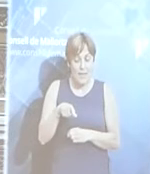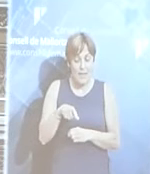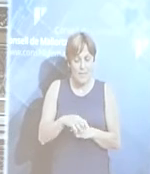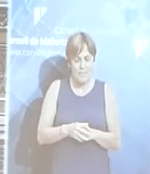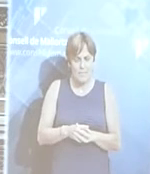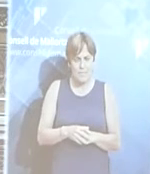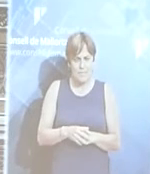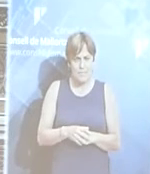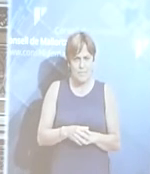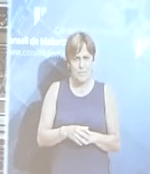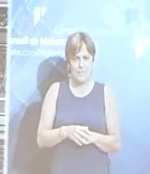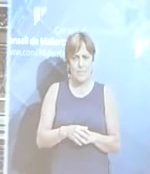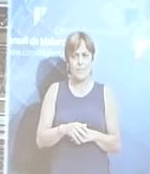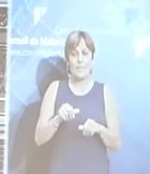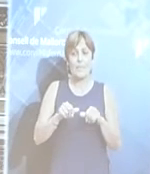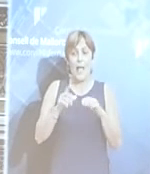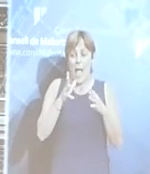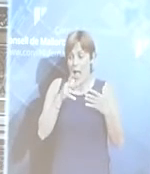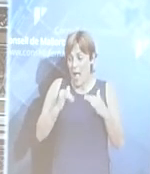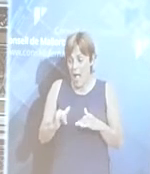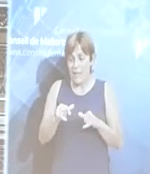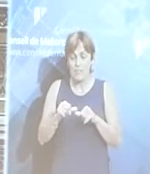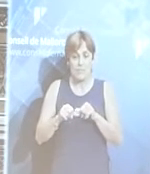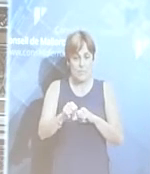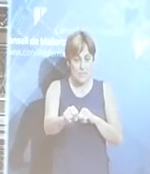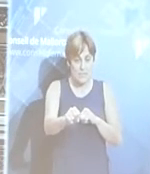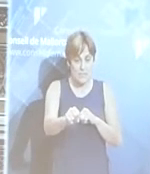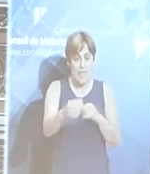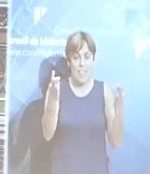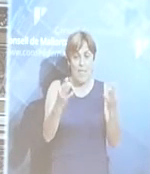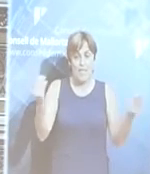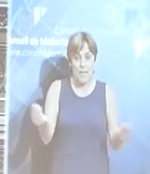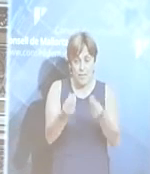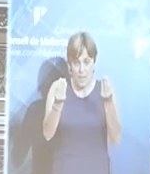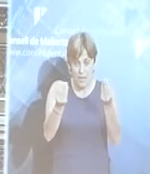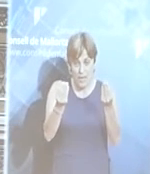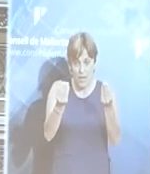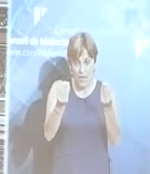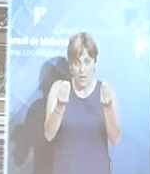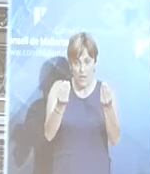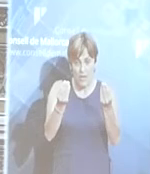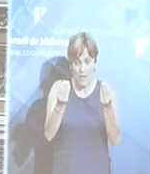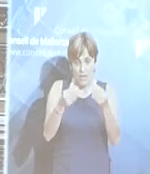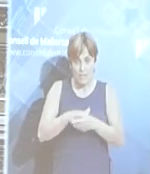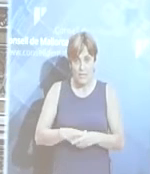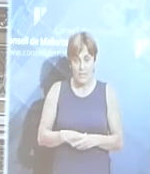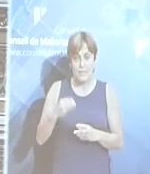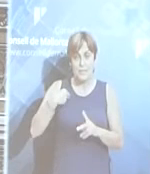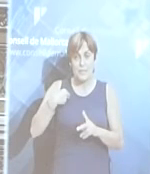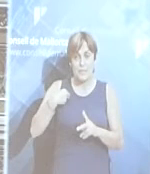baix que tenim, és el que a partir d'ara serà. I el millorar o no es prendrà com a punt de referència a aquest nivell tan